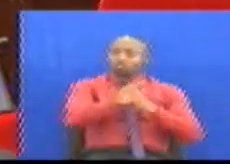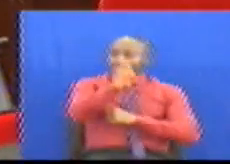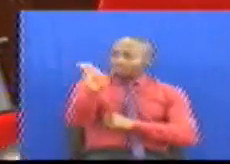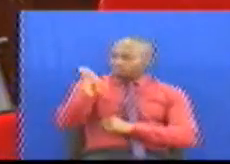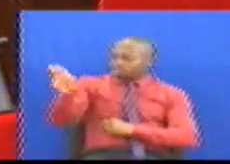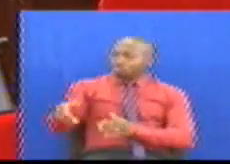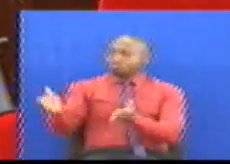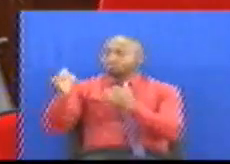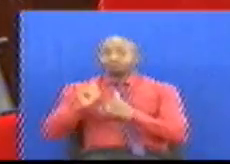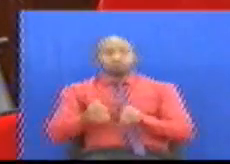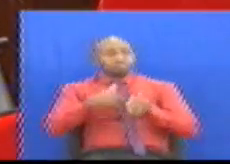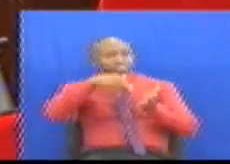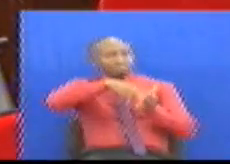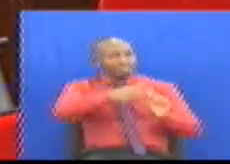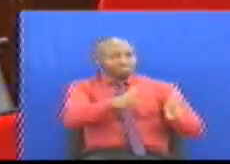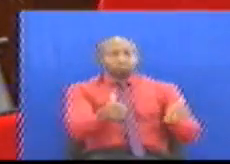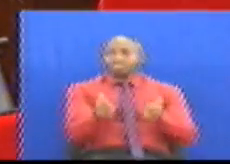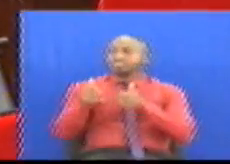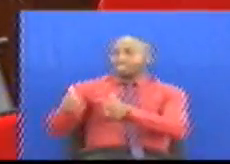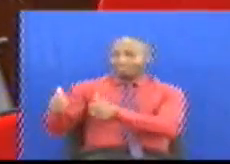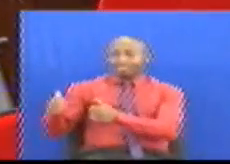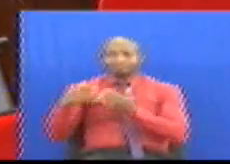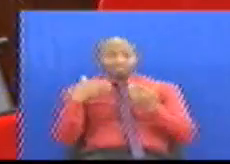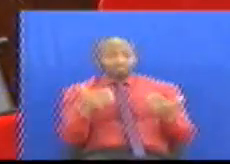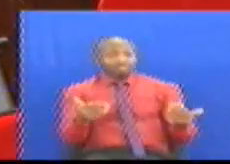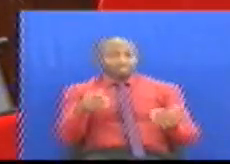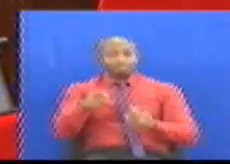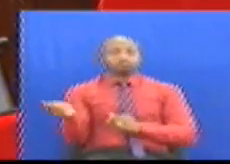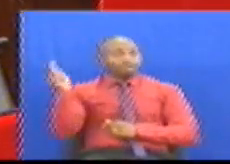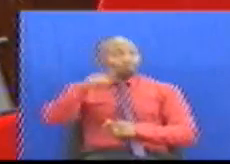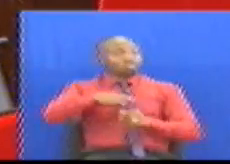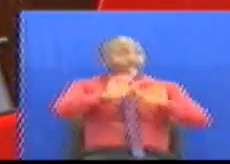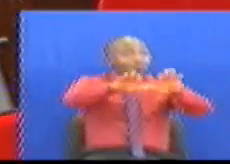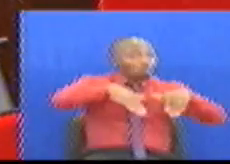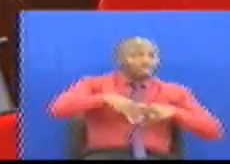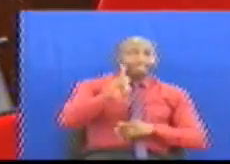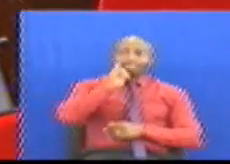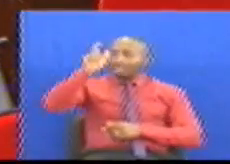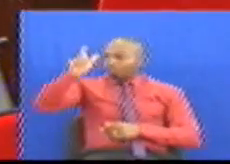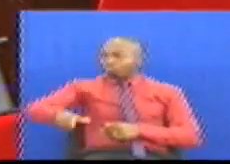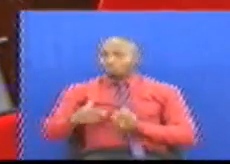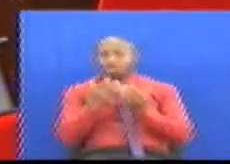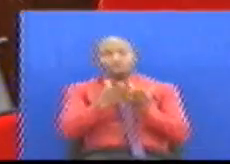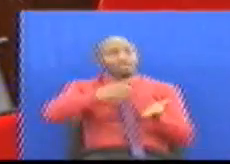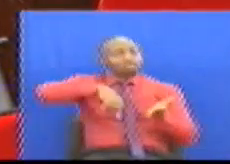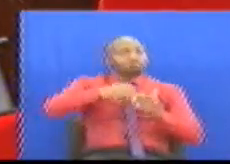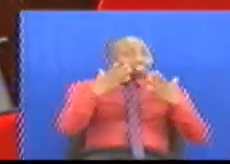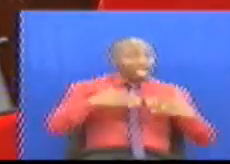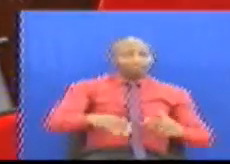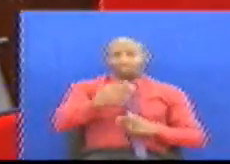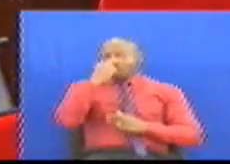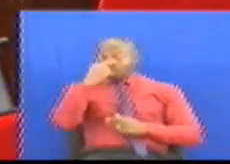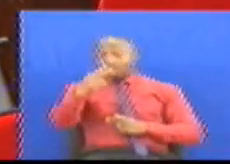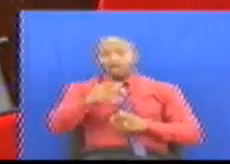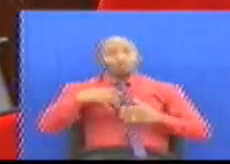wa kujitegemea. Sasa Mheshimiwa Naibu Spika, tunapokuja hapa bungeni kila mtu anaomba kituo cha afya anamwangalia waziri wa